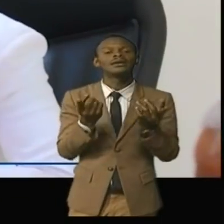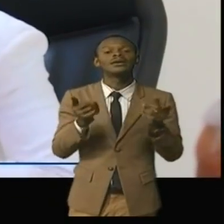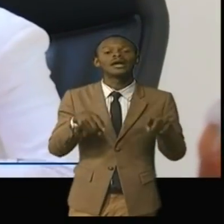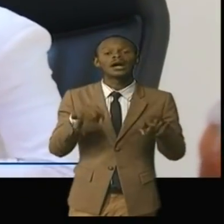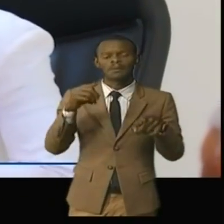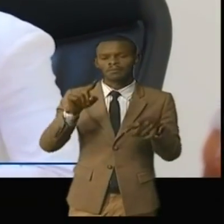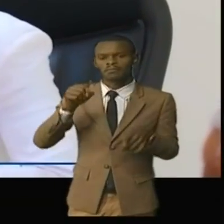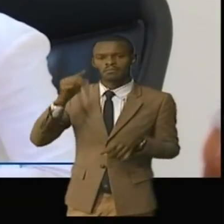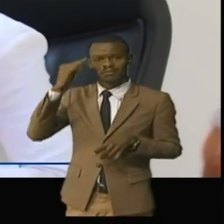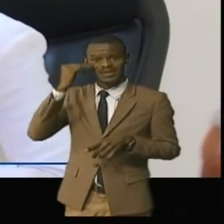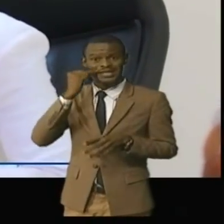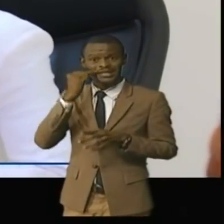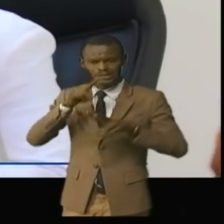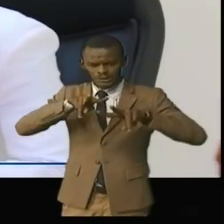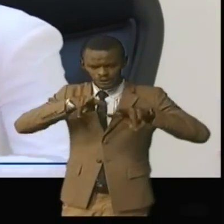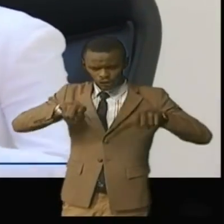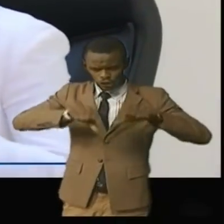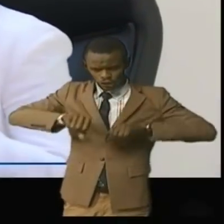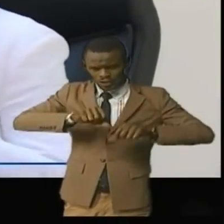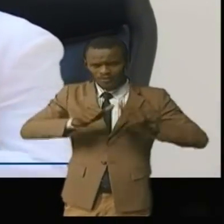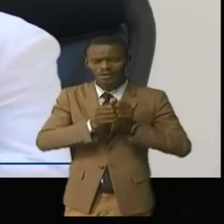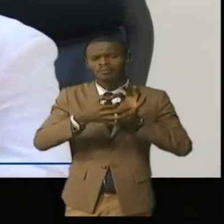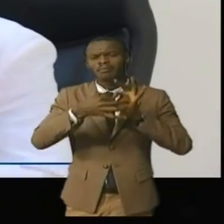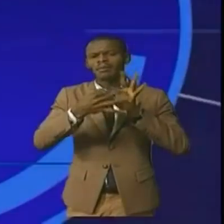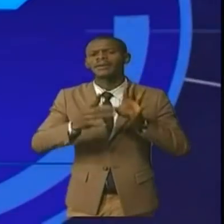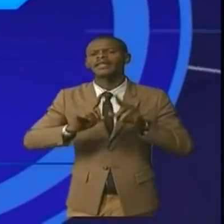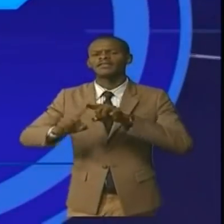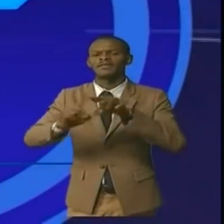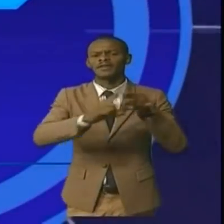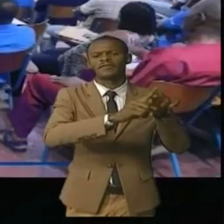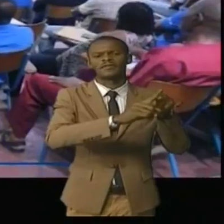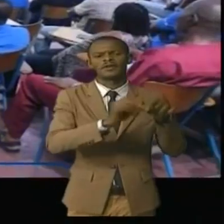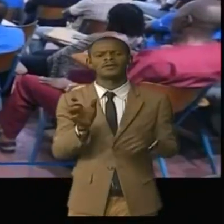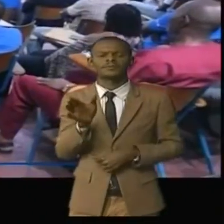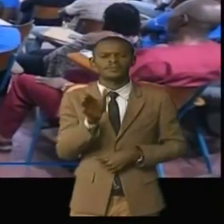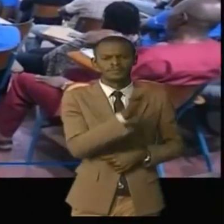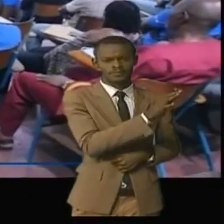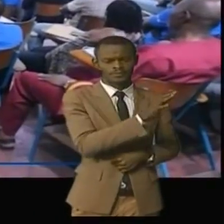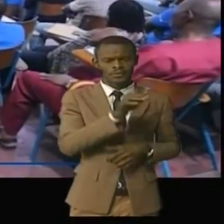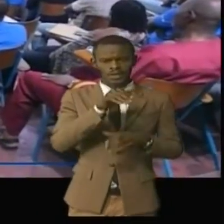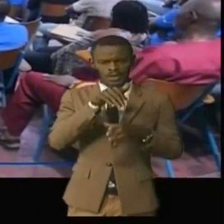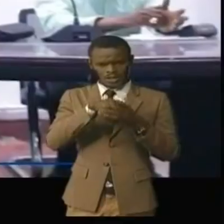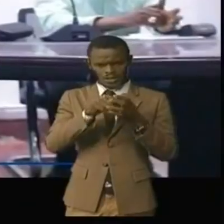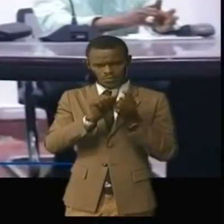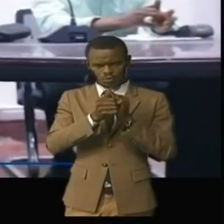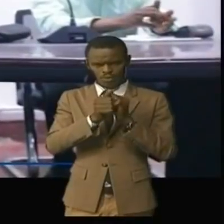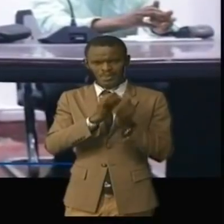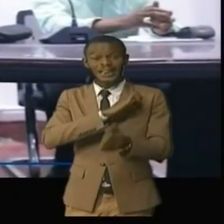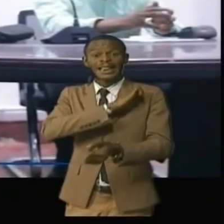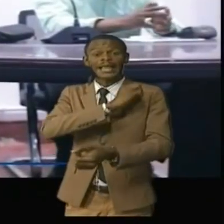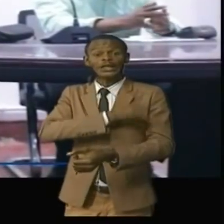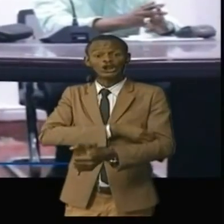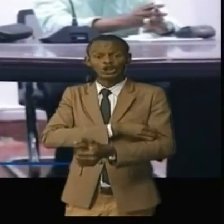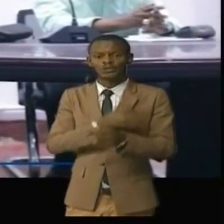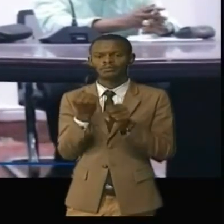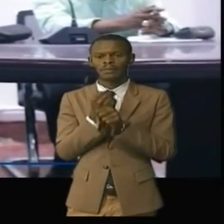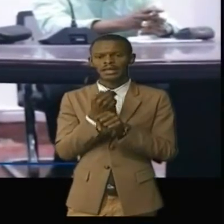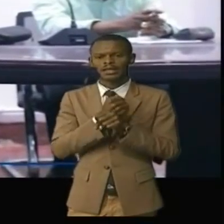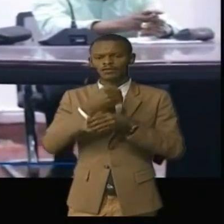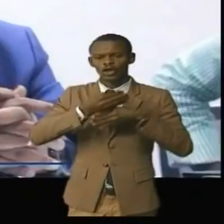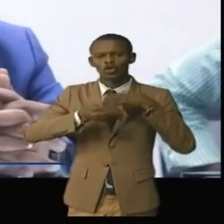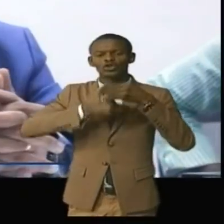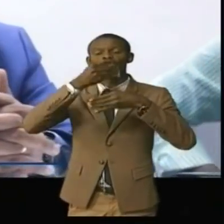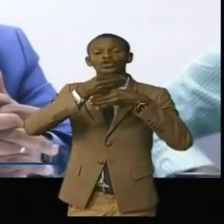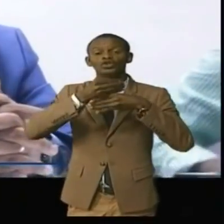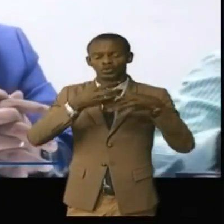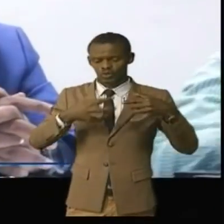et les différents partenaires de la République démocratique du Congo. Dans le secteur de l'énergie, les travaux de construction de l'usine de traitement